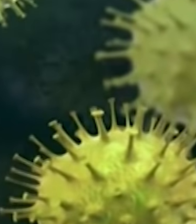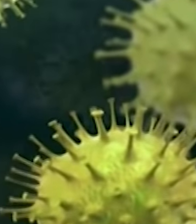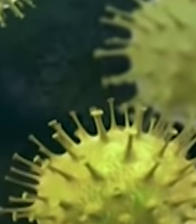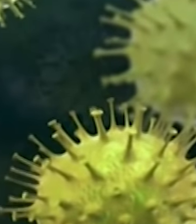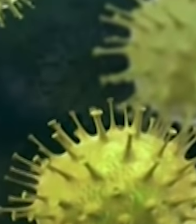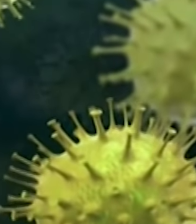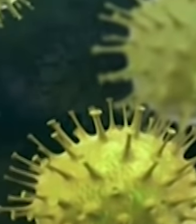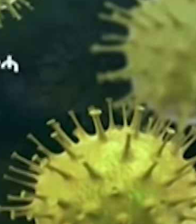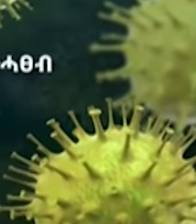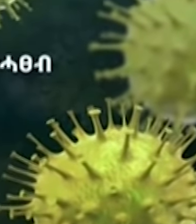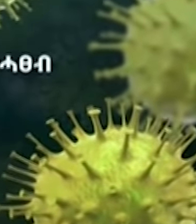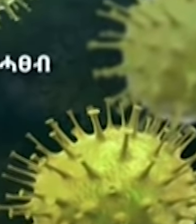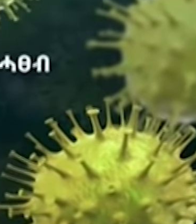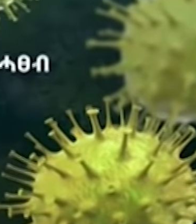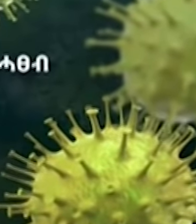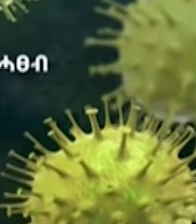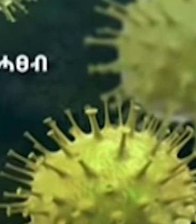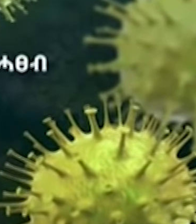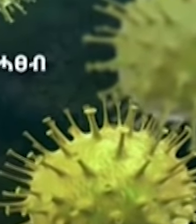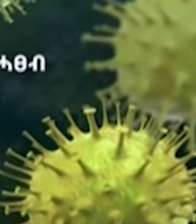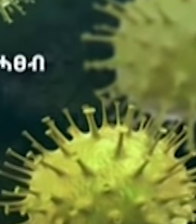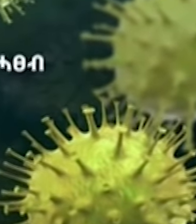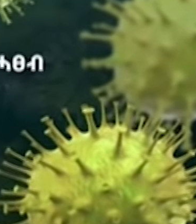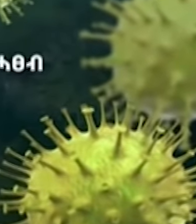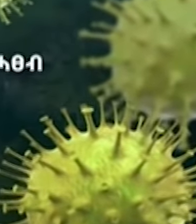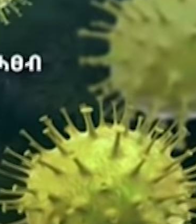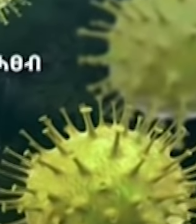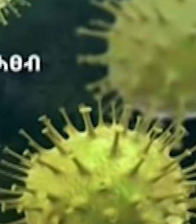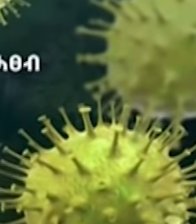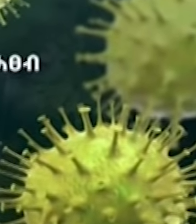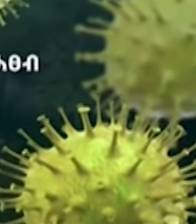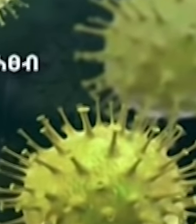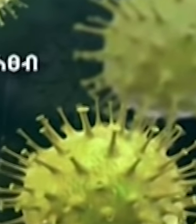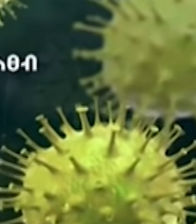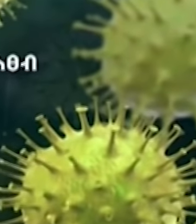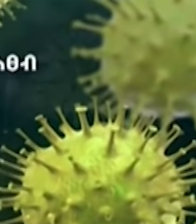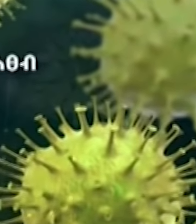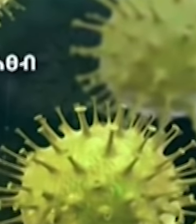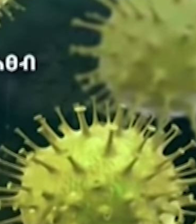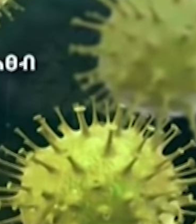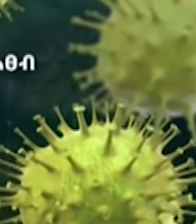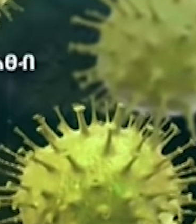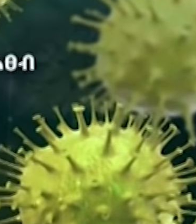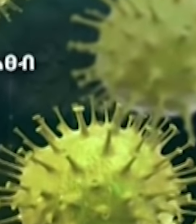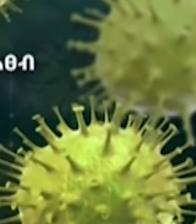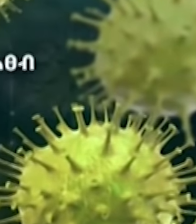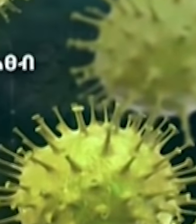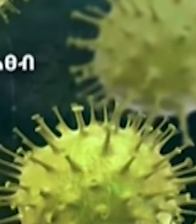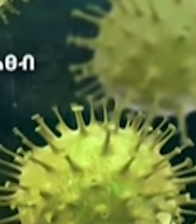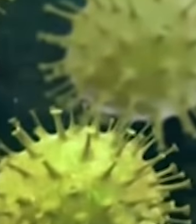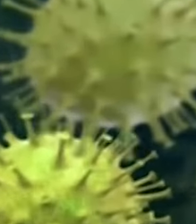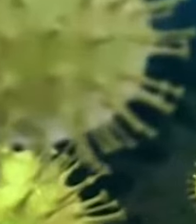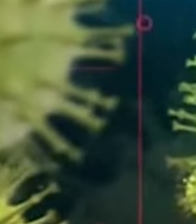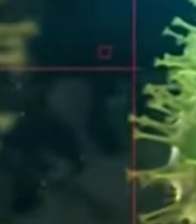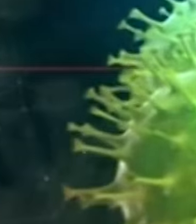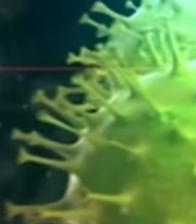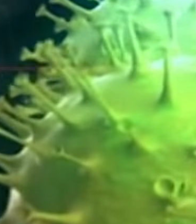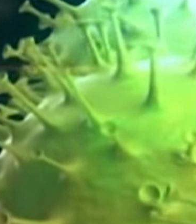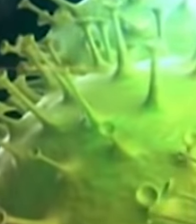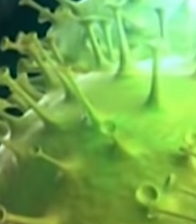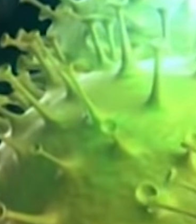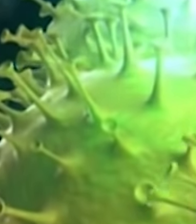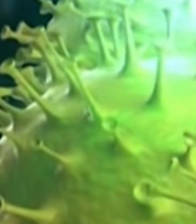ንዕስራ ሰከንድ ኢድና ብማይን ብሳሙናን ንተሓፀብ ኣልኮልን ሳኒታይዘርን ብኣግባቡን ጠቐም